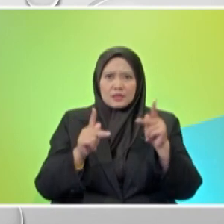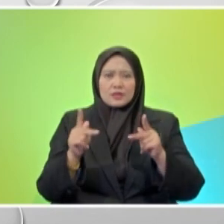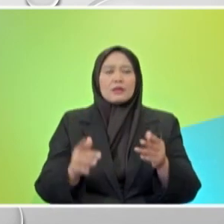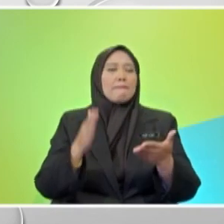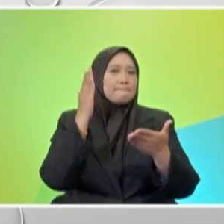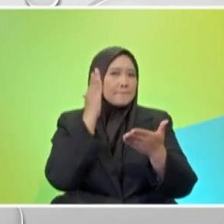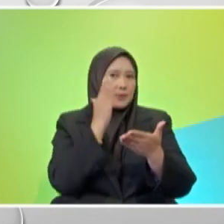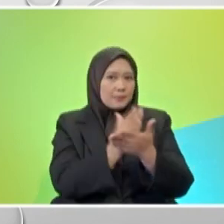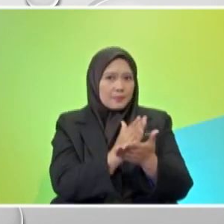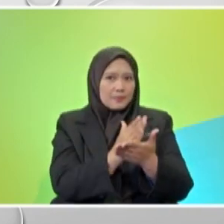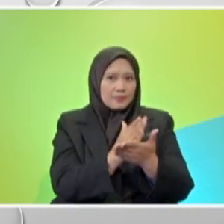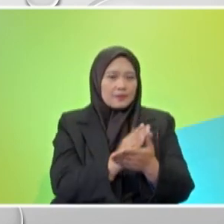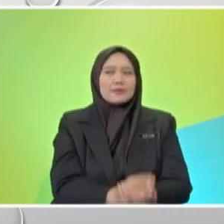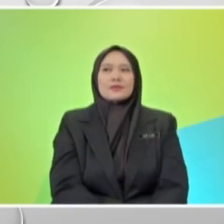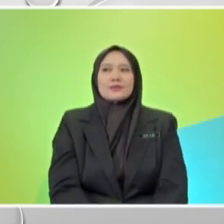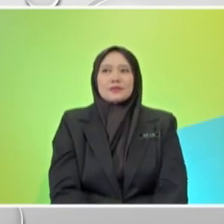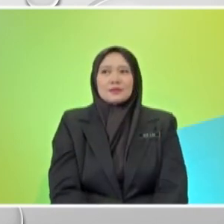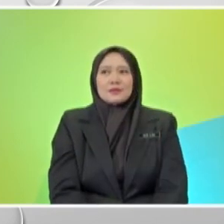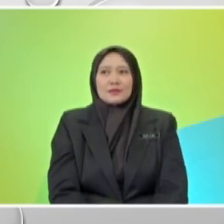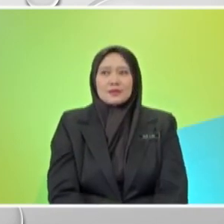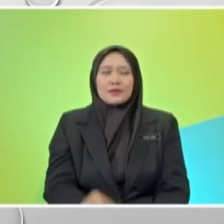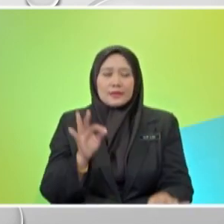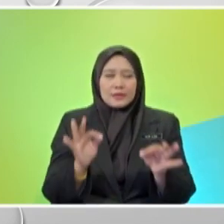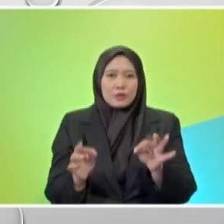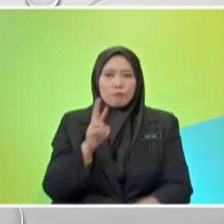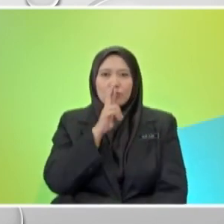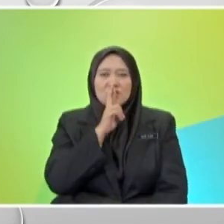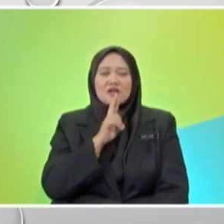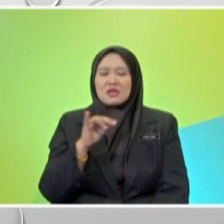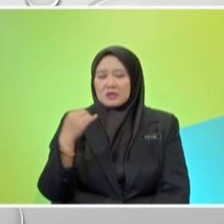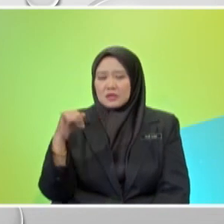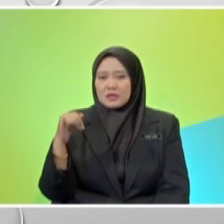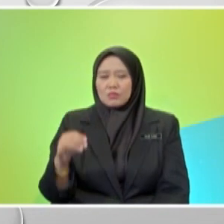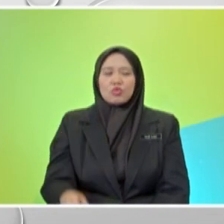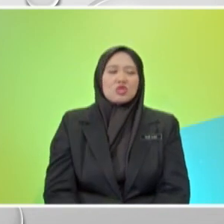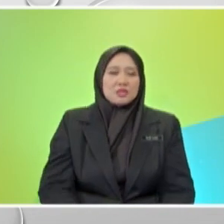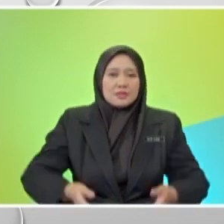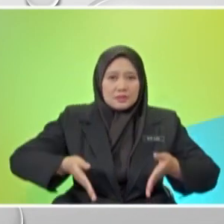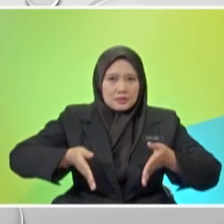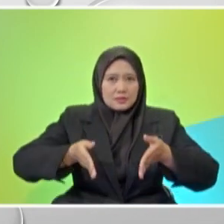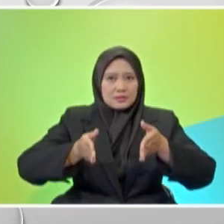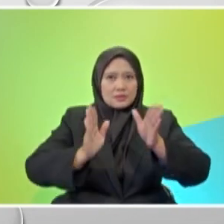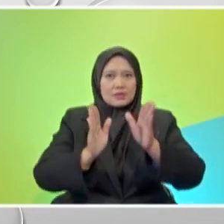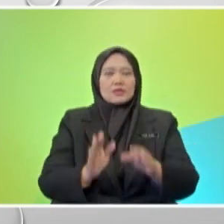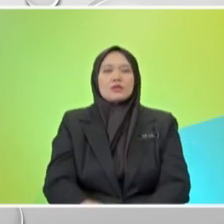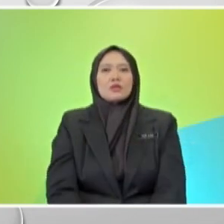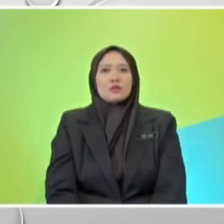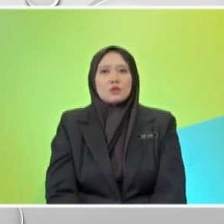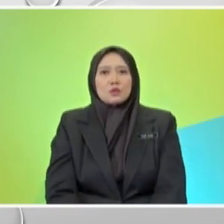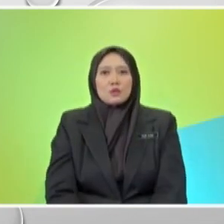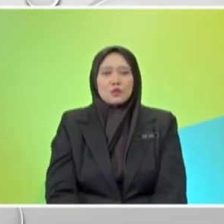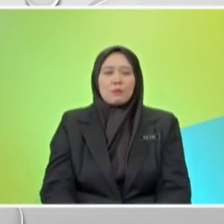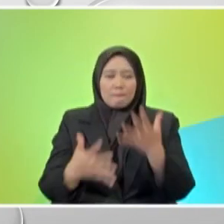betul. Okey, lampu isyarat kita kalau merah dia tak boleh lalu. Maknanya pada masa tersebut palang keselamatan ditutup lah. Ditutup lagi.